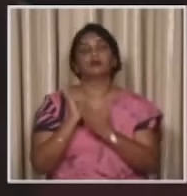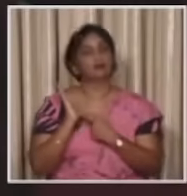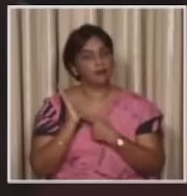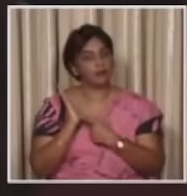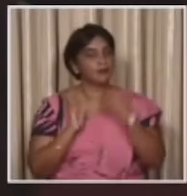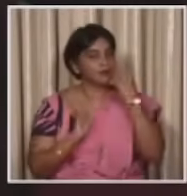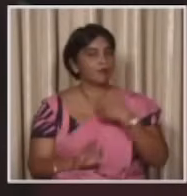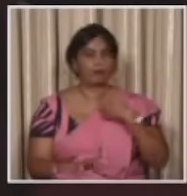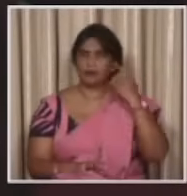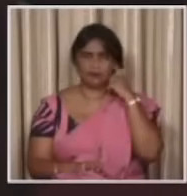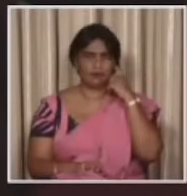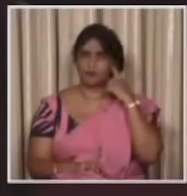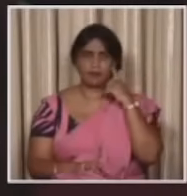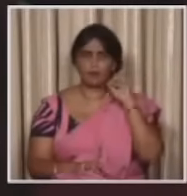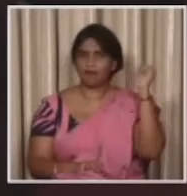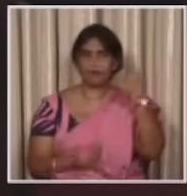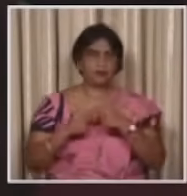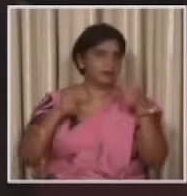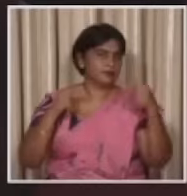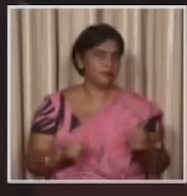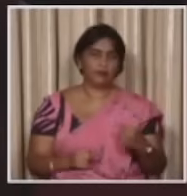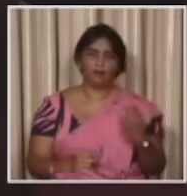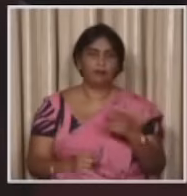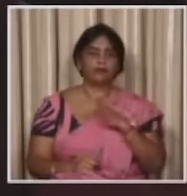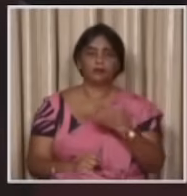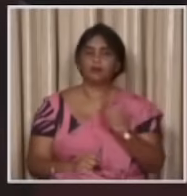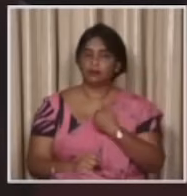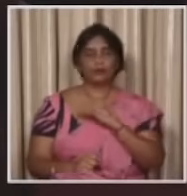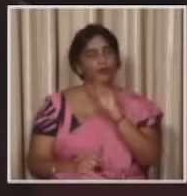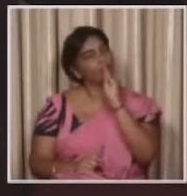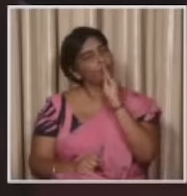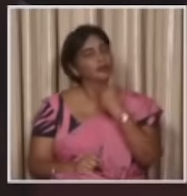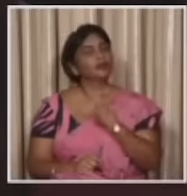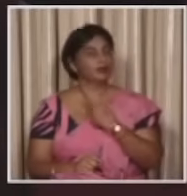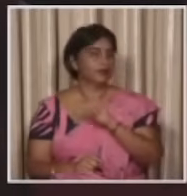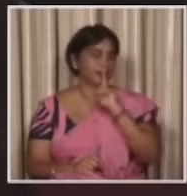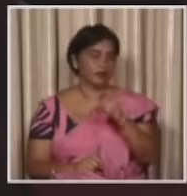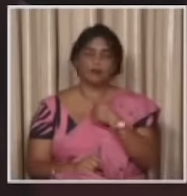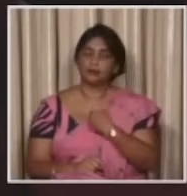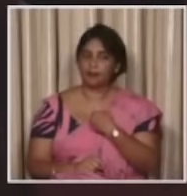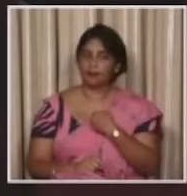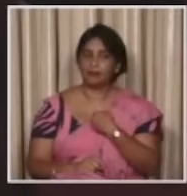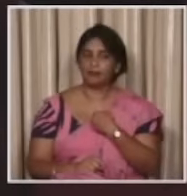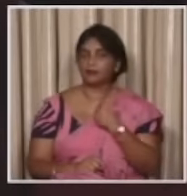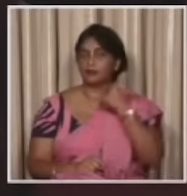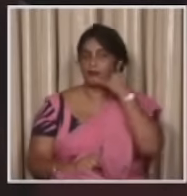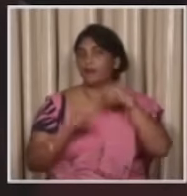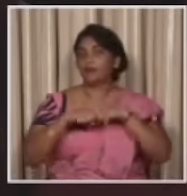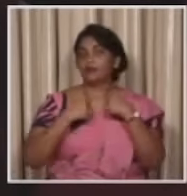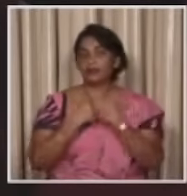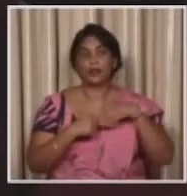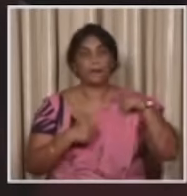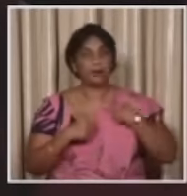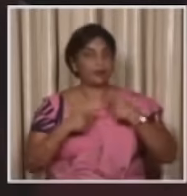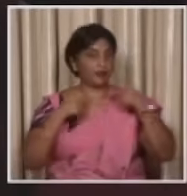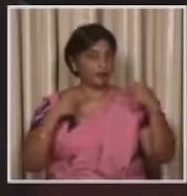තියෙනවා. ඒ නිසා මම හිතන්නේ කාටවත් මේකට විරුද්ධ වෙන්න පුළුවන් කියලා. මම නිකමට ගරු කතානායකතුමනි කියන්නේ, දැන් සමගි ජන බලවේගයේ ප්‍රධාන